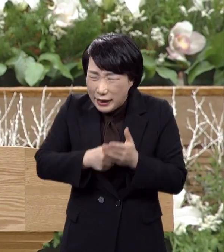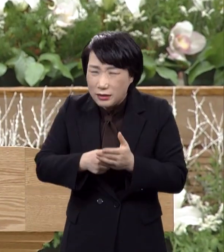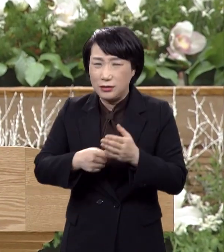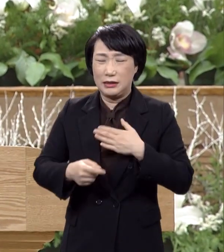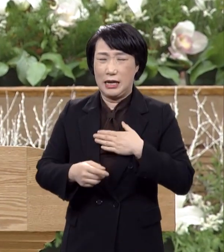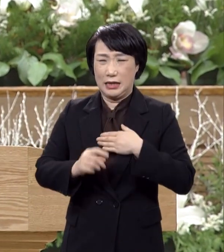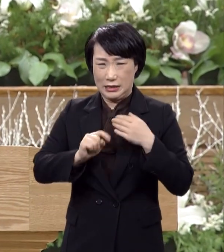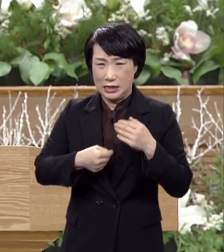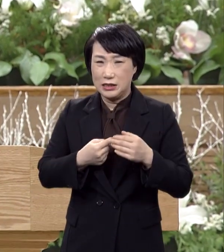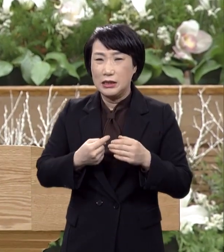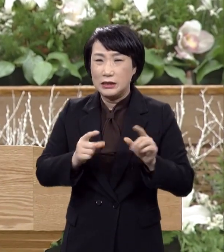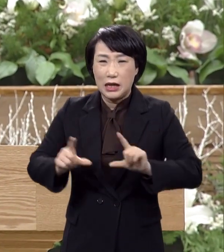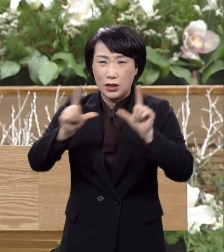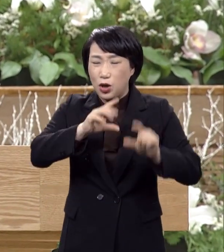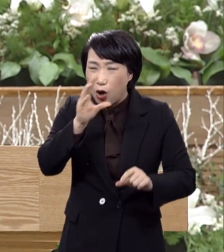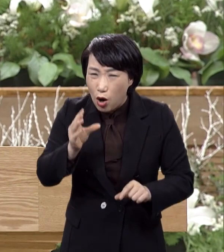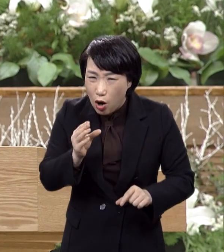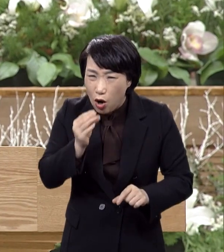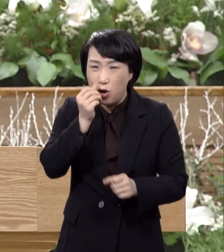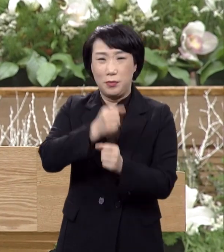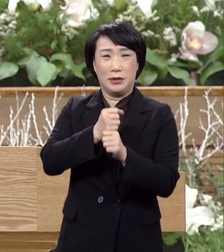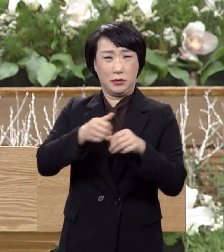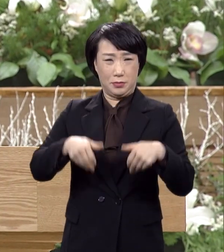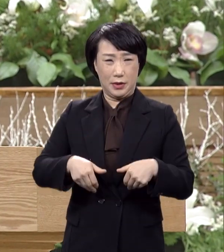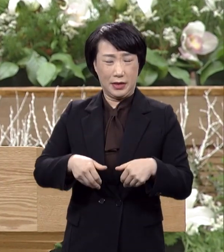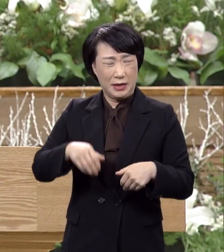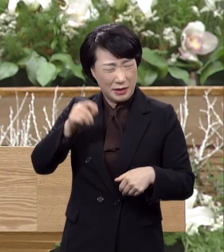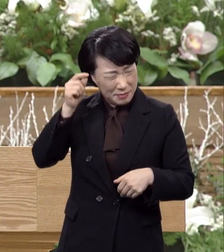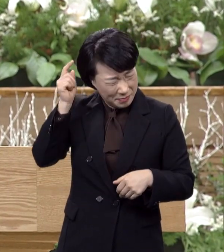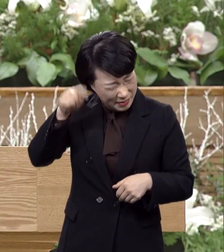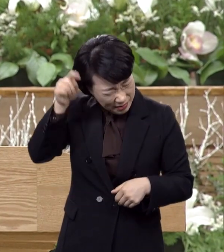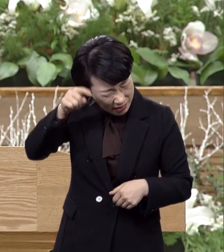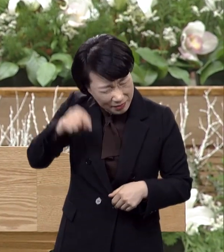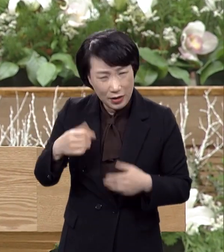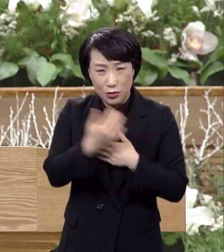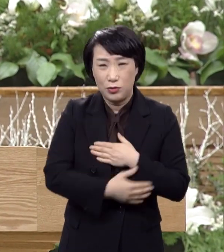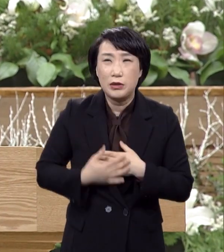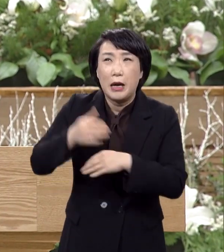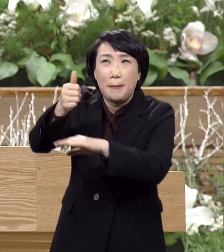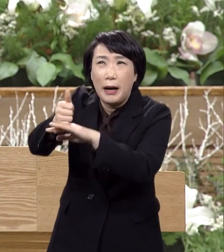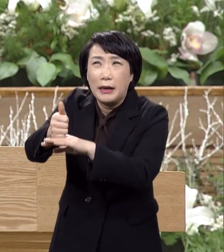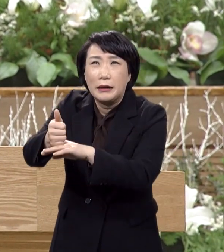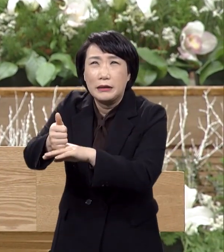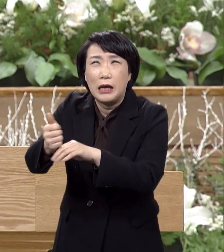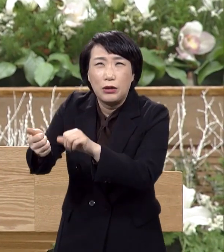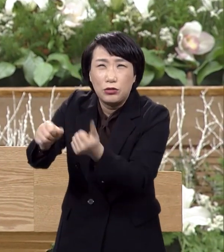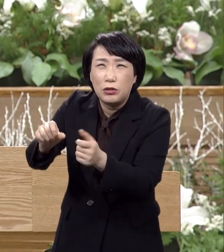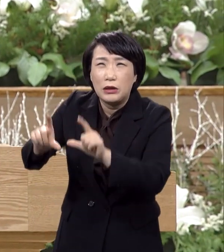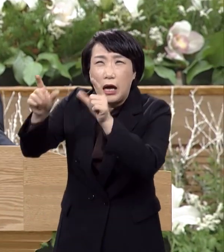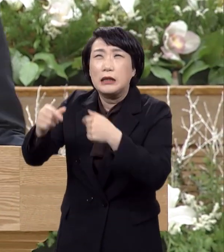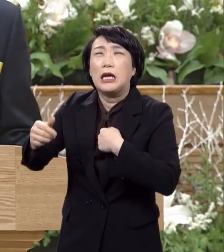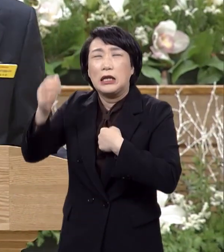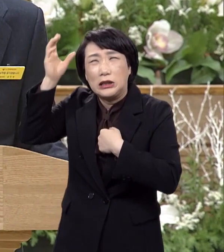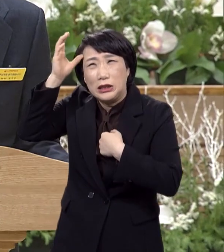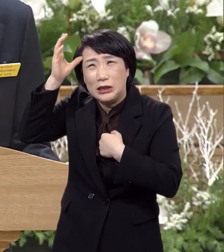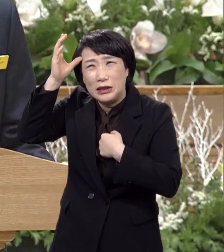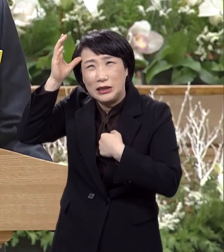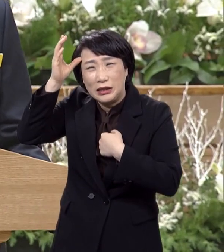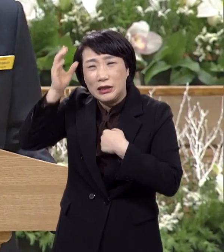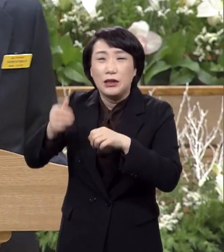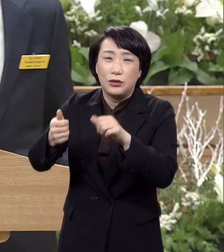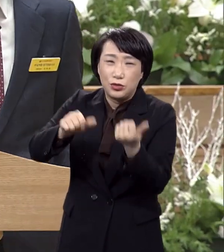자신을 거룩하게 만들어서 항상 육신의 끝날을 기대하면서